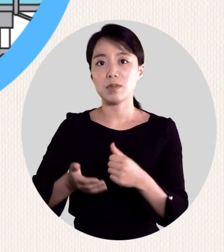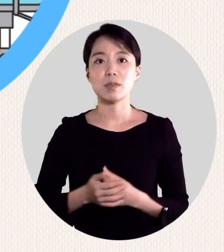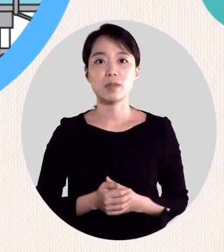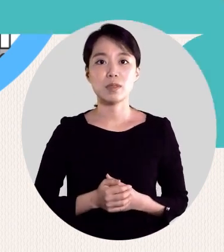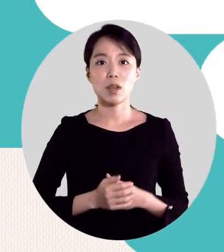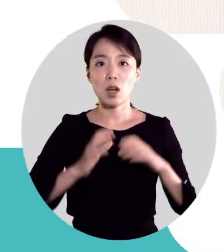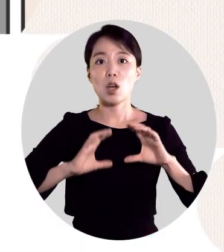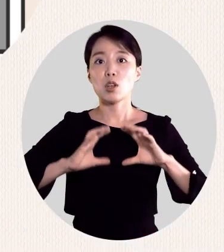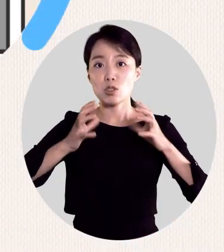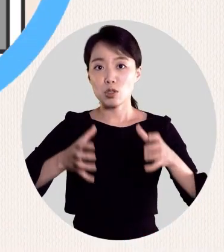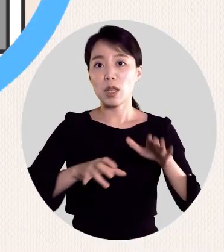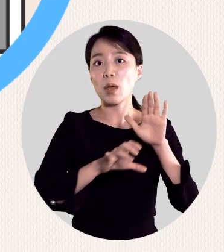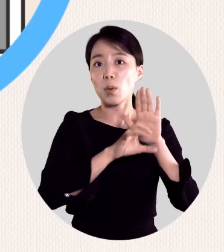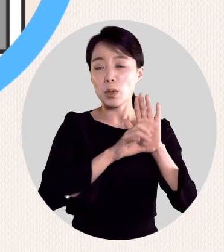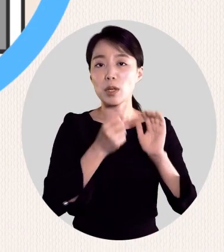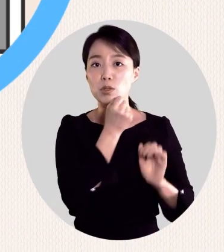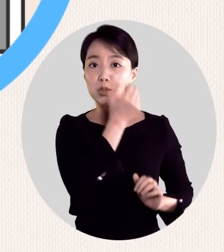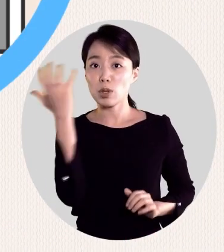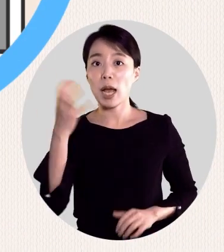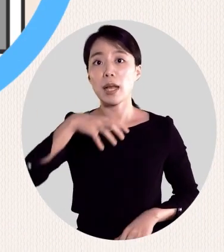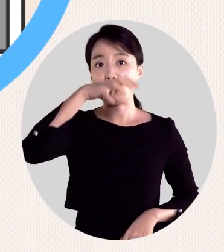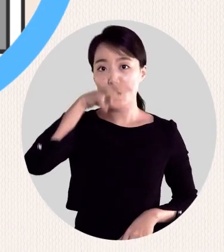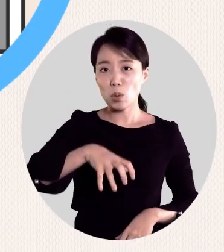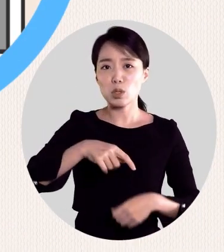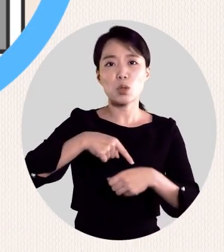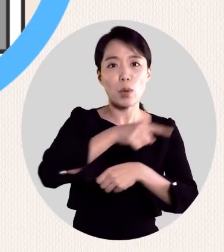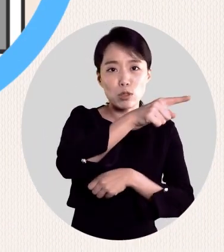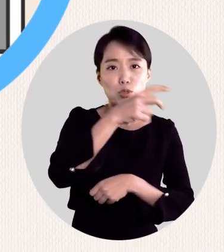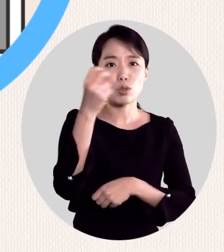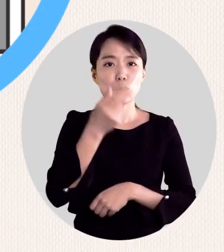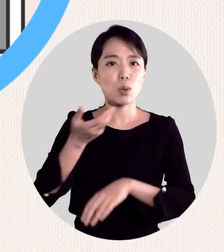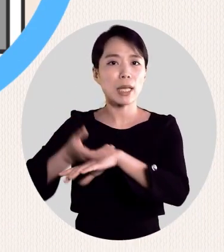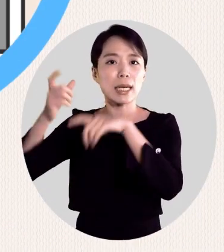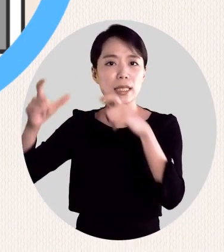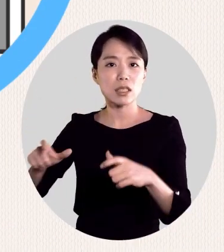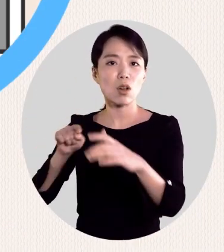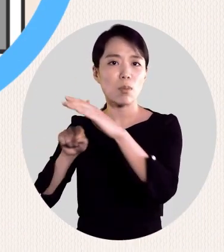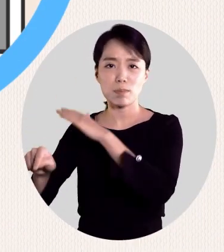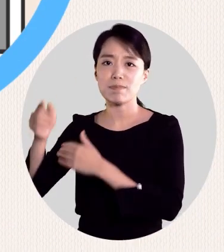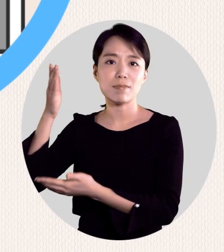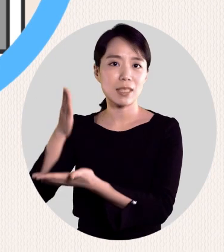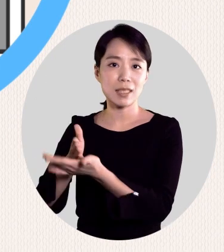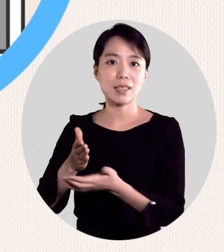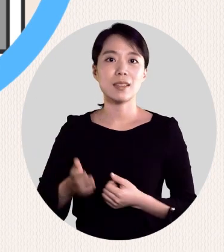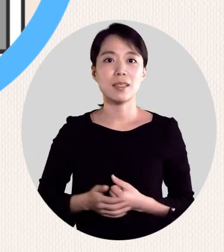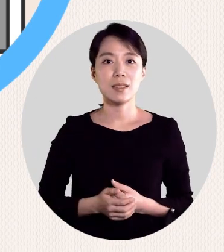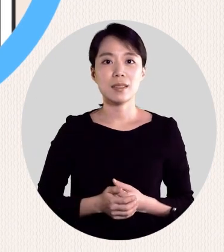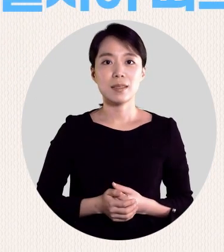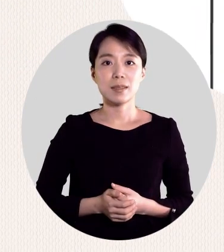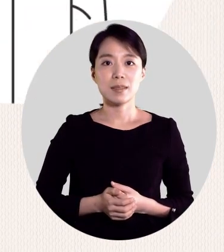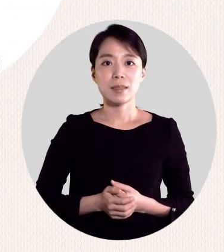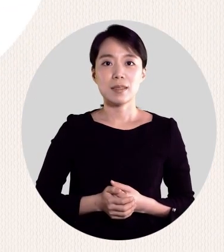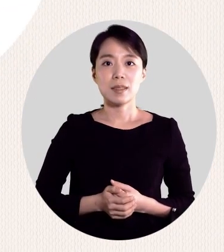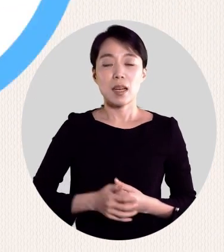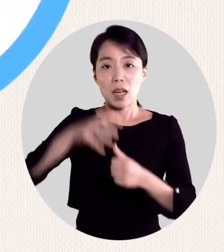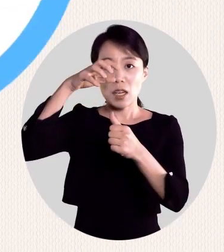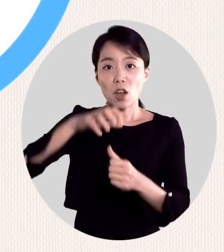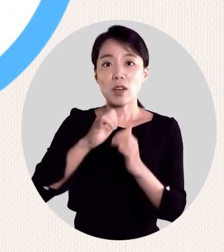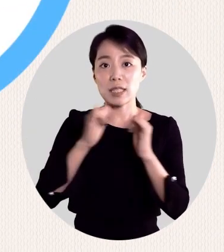알려주세요. 국내 코로나19 유행 지역에서는 외출 및 타지역 방문을 자제해주세요.